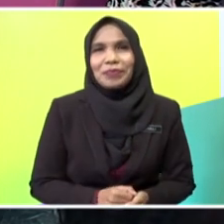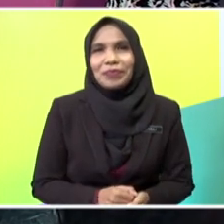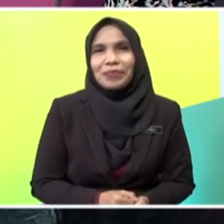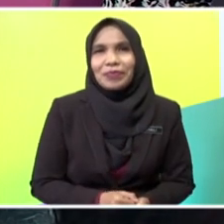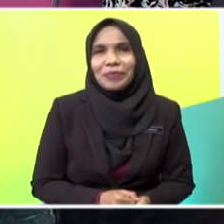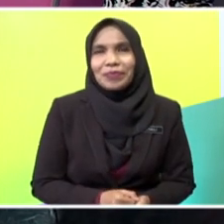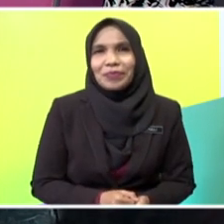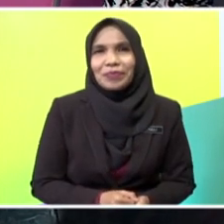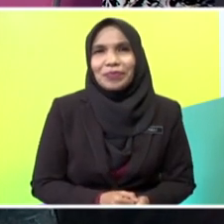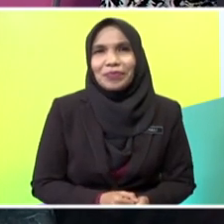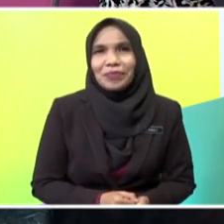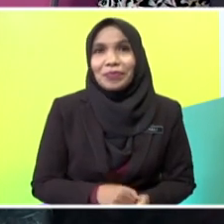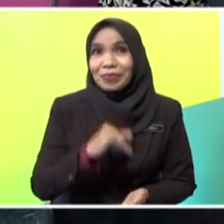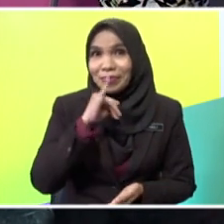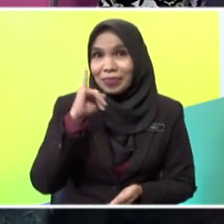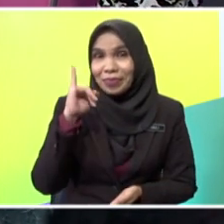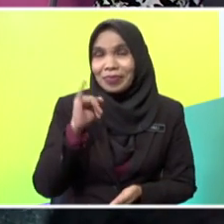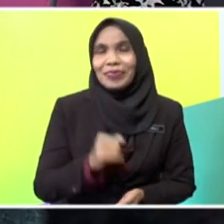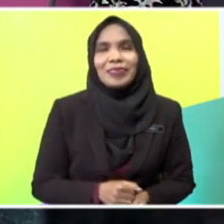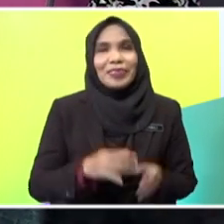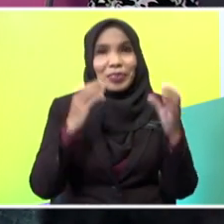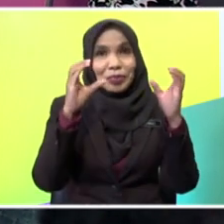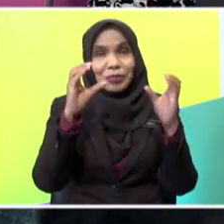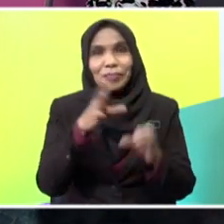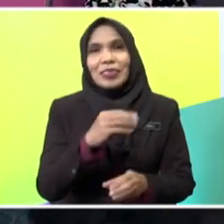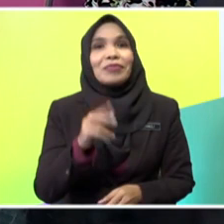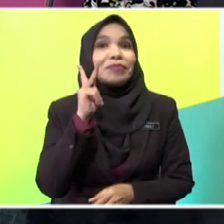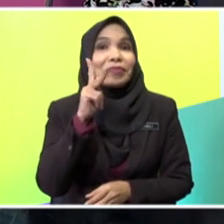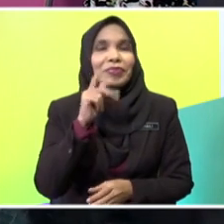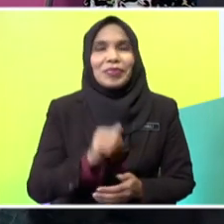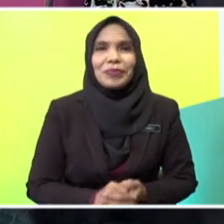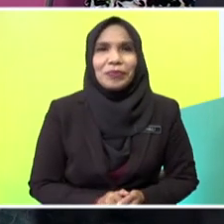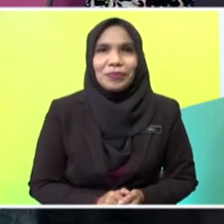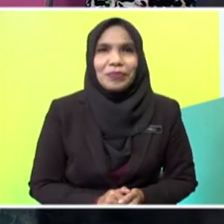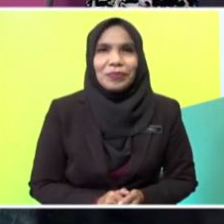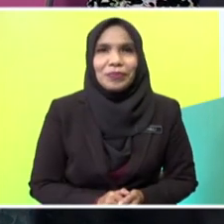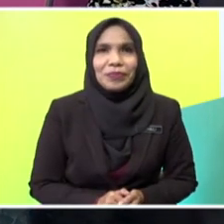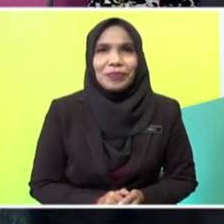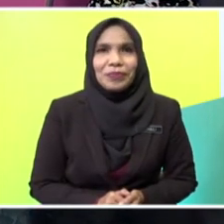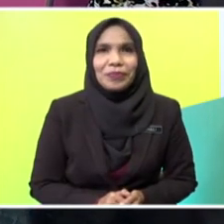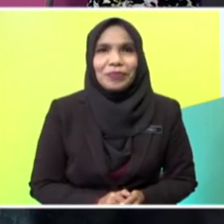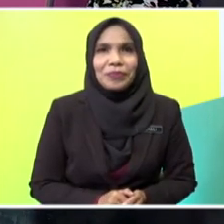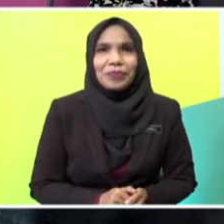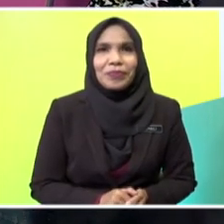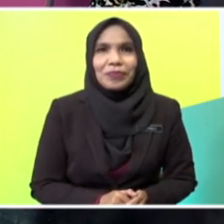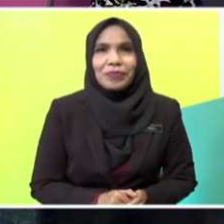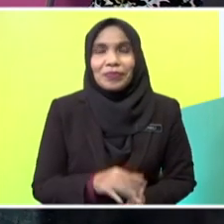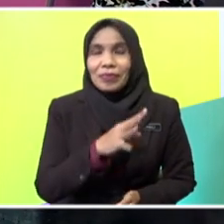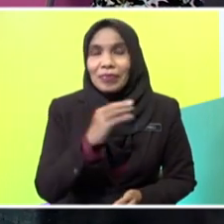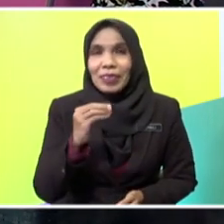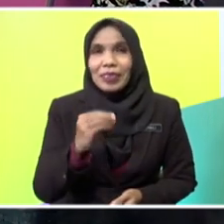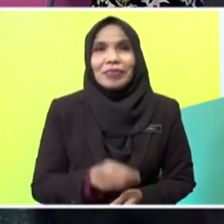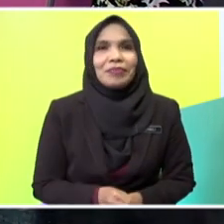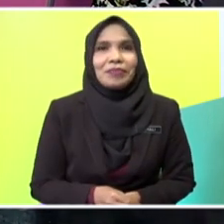Rina. Hai Cikgu, terima kasih bersama kami di Didik TV KPM. Dan pastinya juga Cikgu tak kesorangan